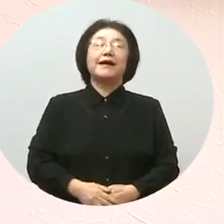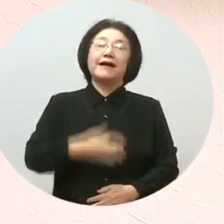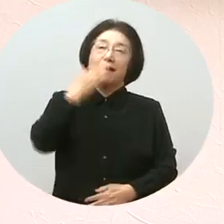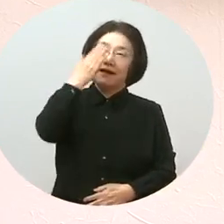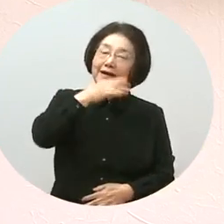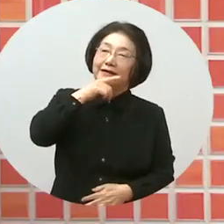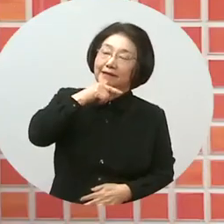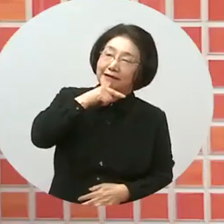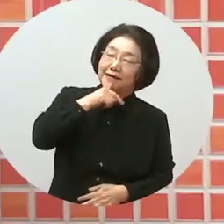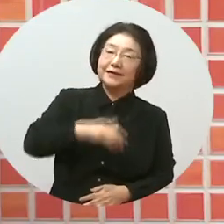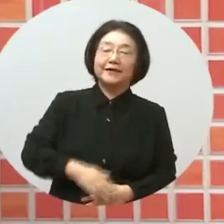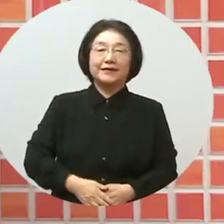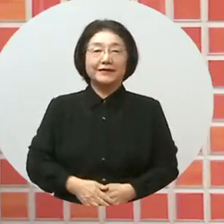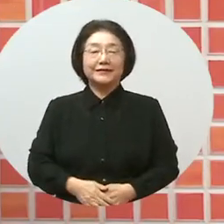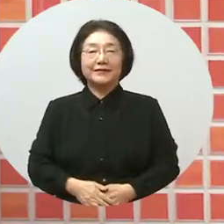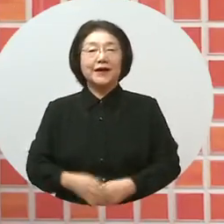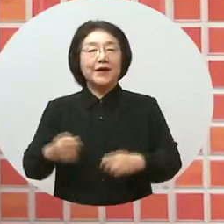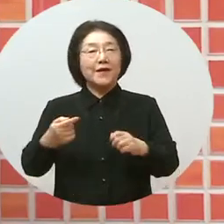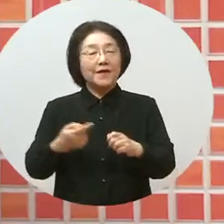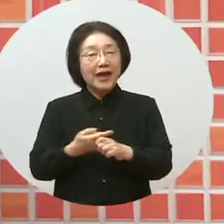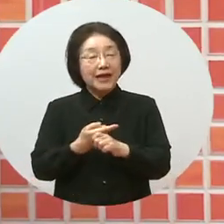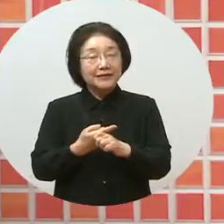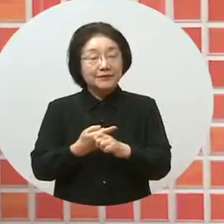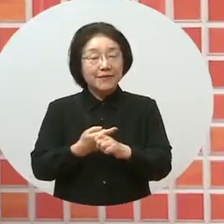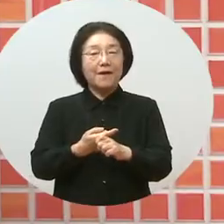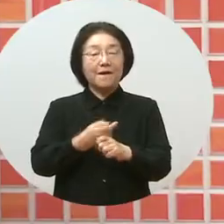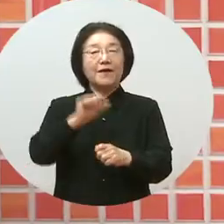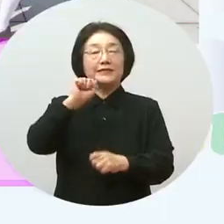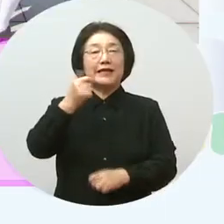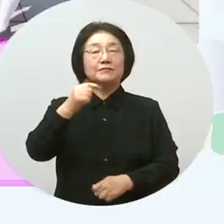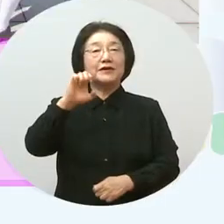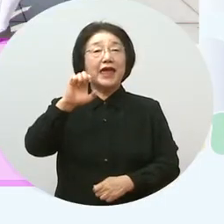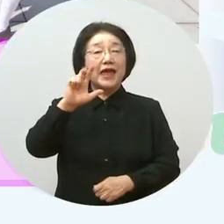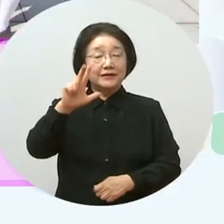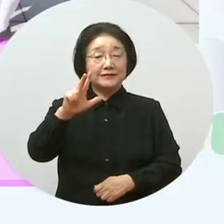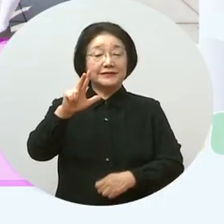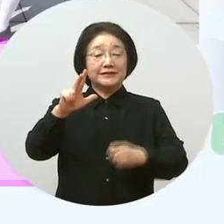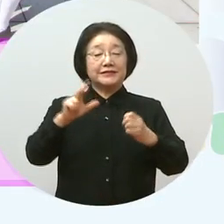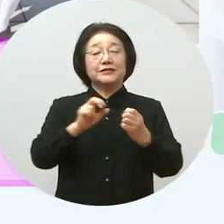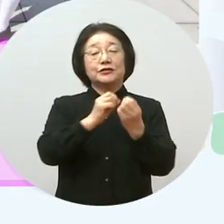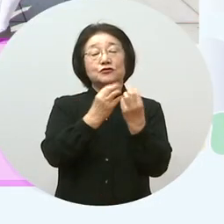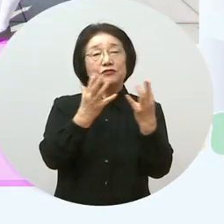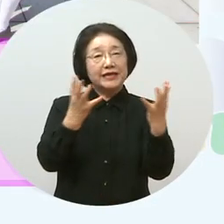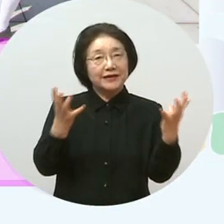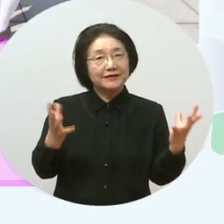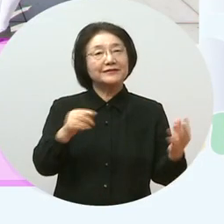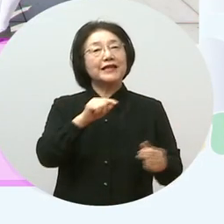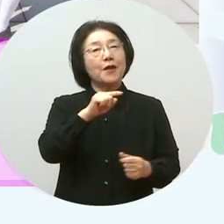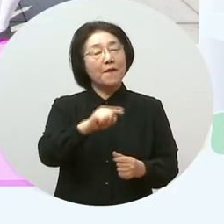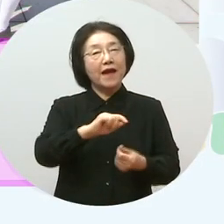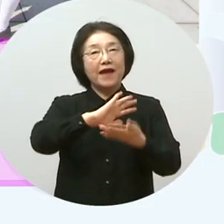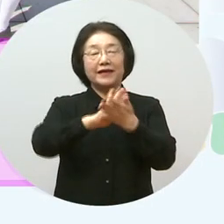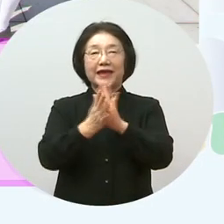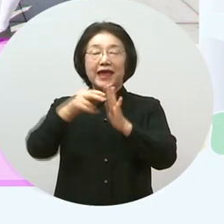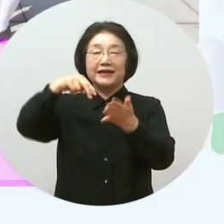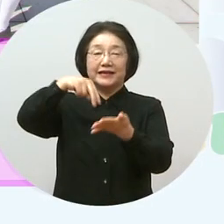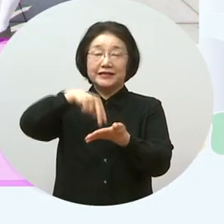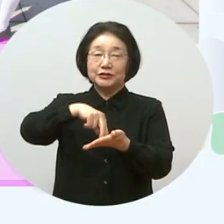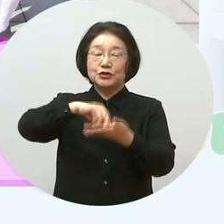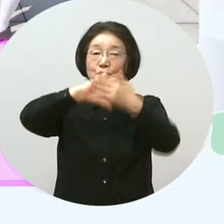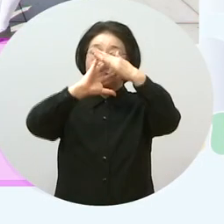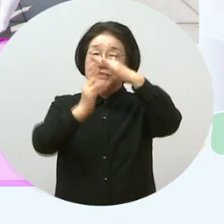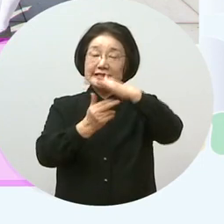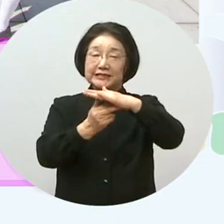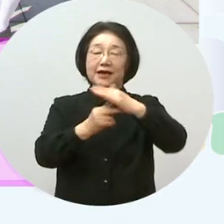ですね。 はい、他にも江ノ島サムエルコッキング園内では野立コーナーが開かれ、県立藤沢清流高校